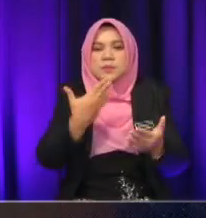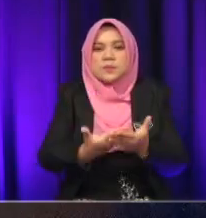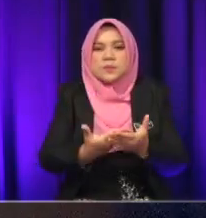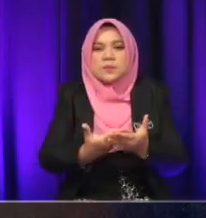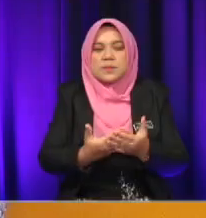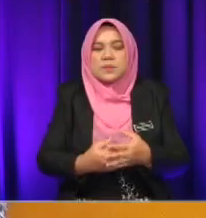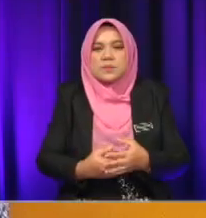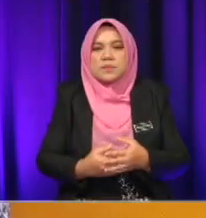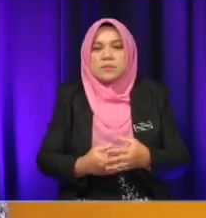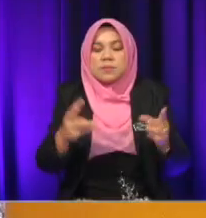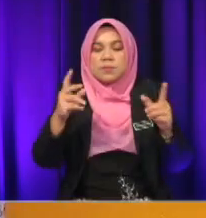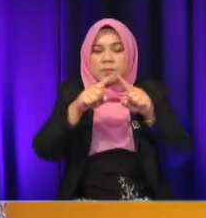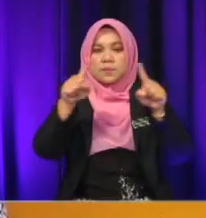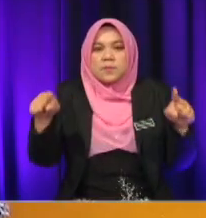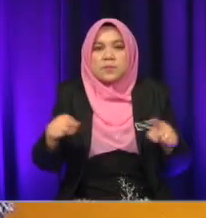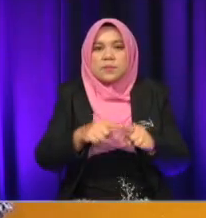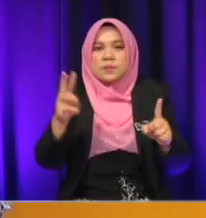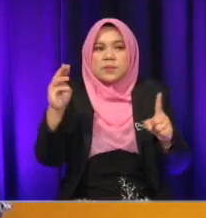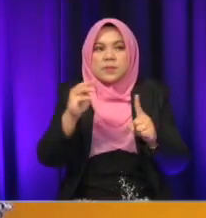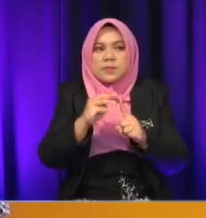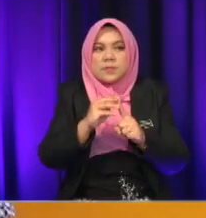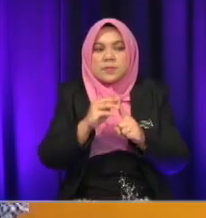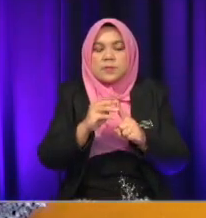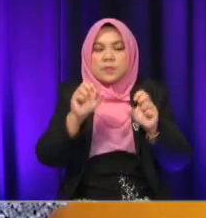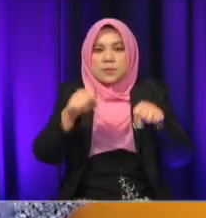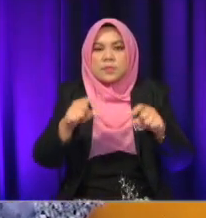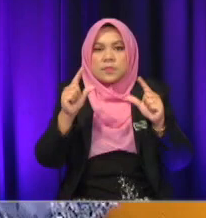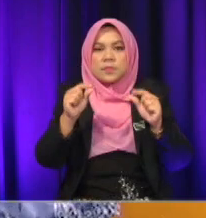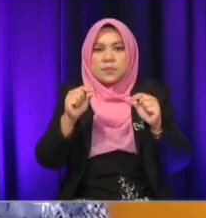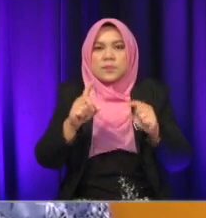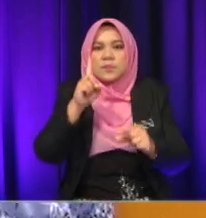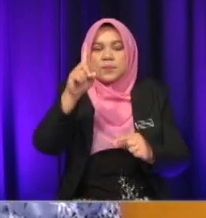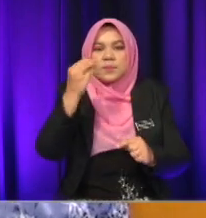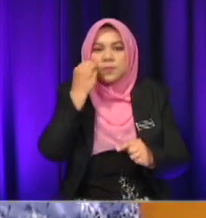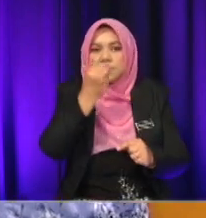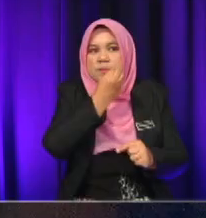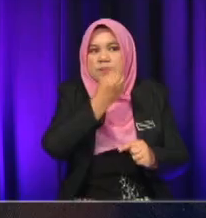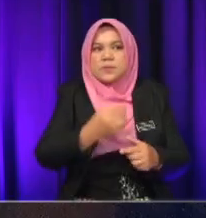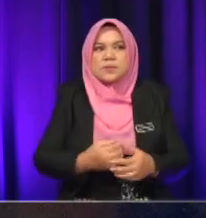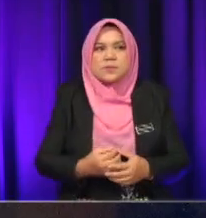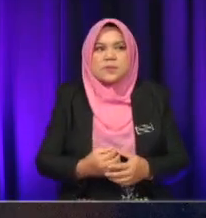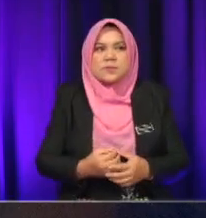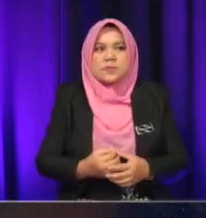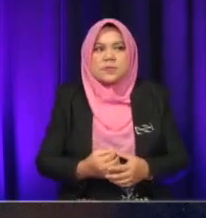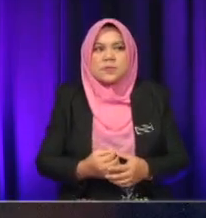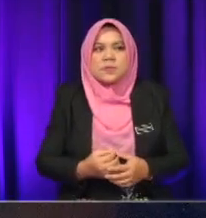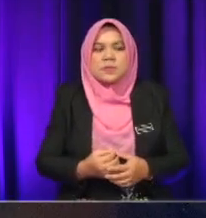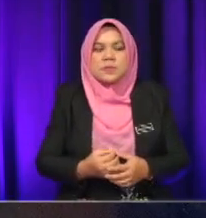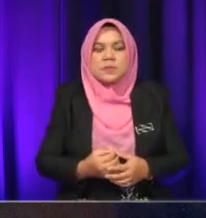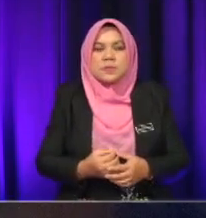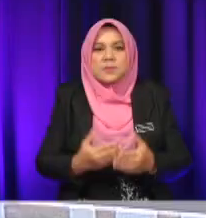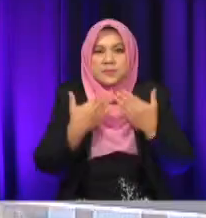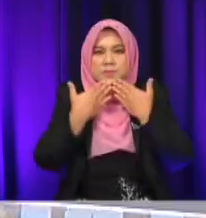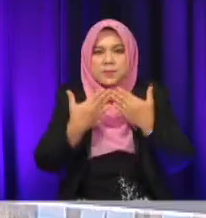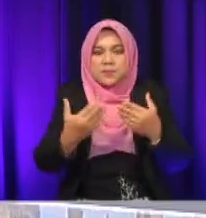Jadi di papan markah tu Syafiqah boleh tampalkan sekuntum bunga. Sekuntum bunga. Baiklah, terima kasih